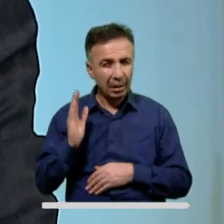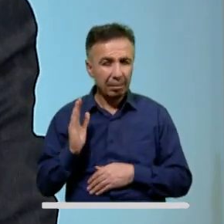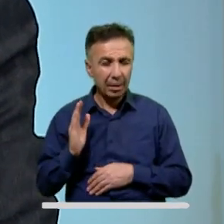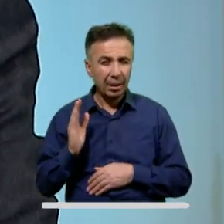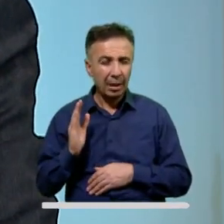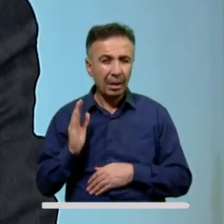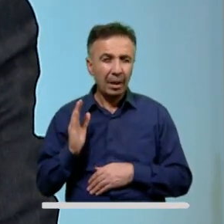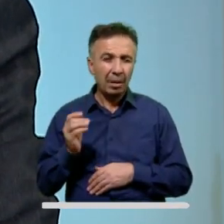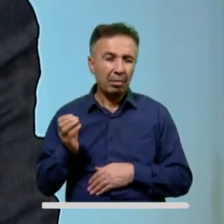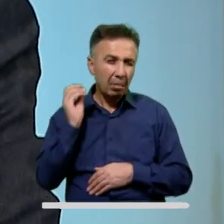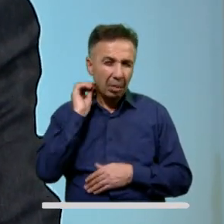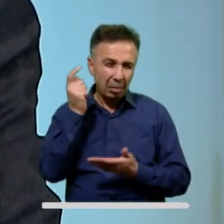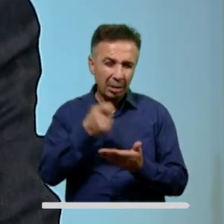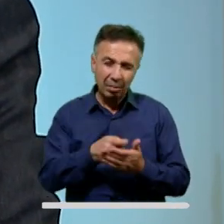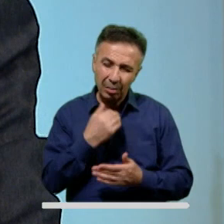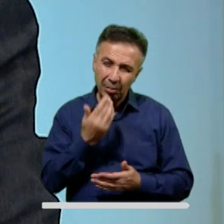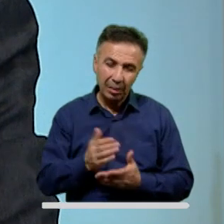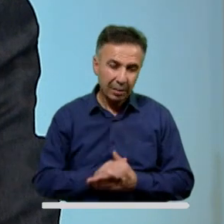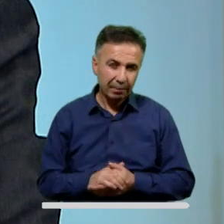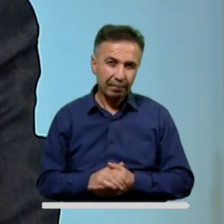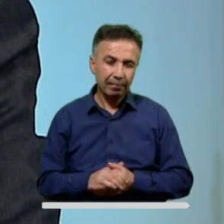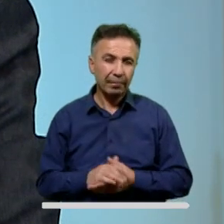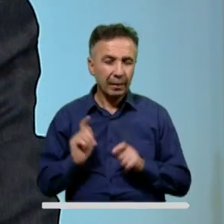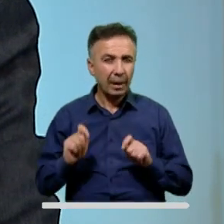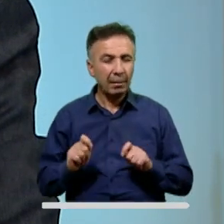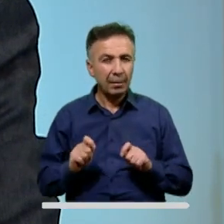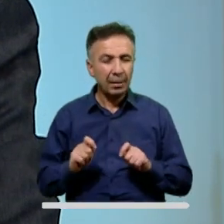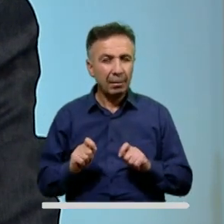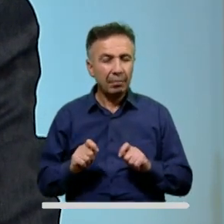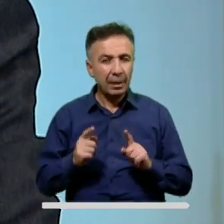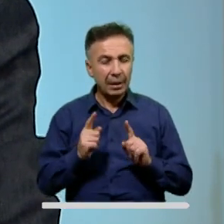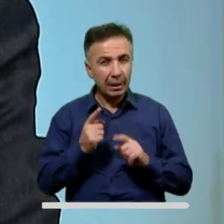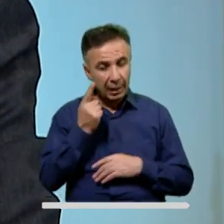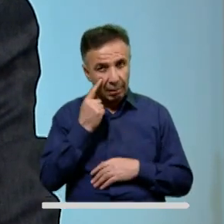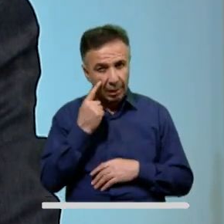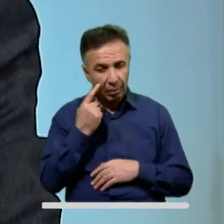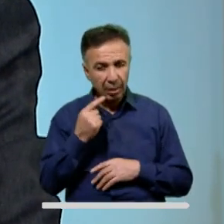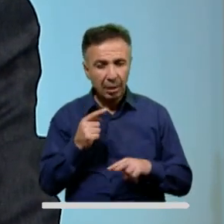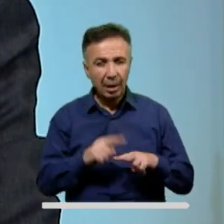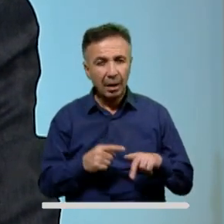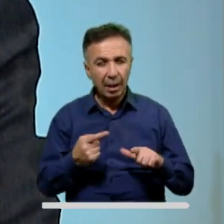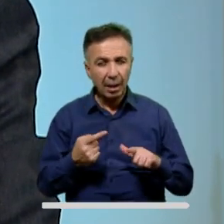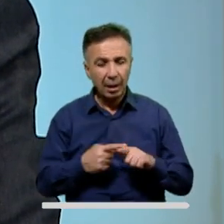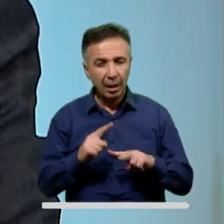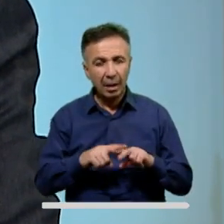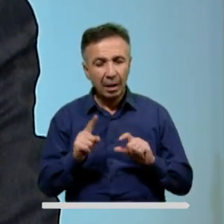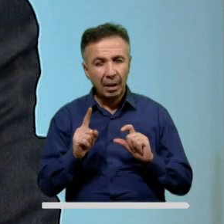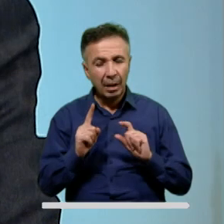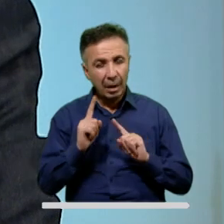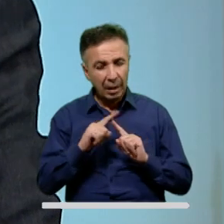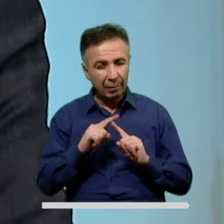böyle bir şey de zor, olmaz. Yaptığı uygulama devlet kurumu olarak AFAD'a yatırması güzel